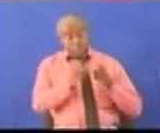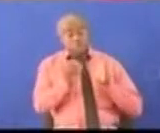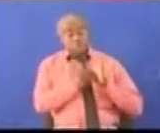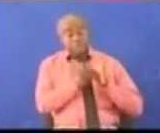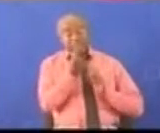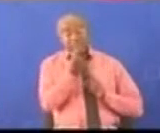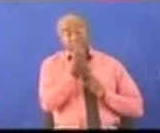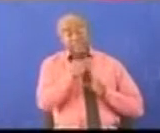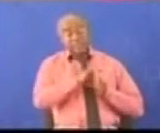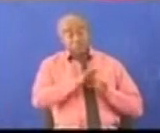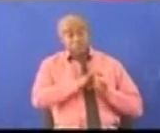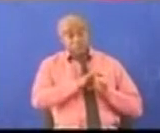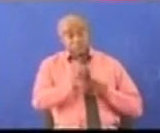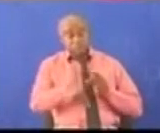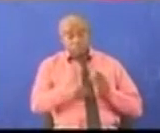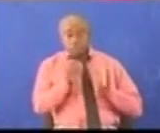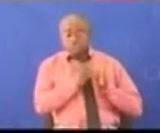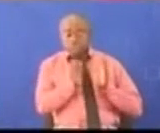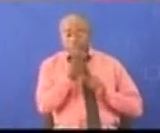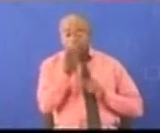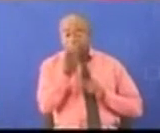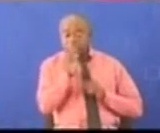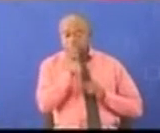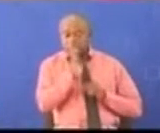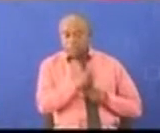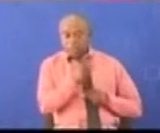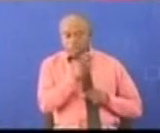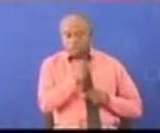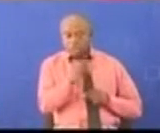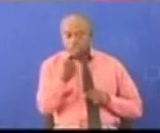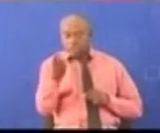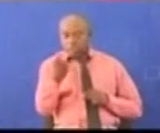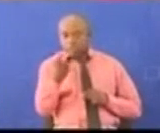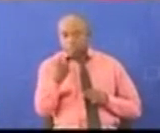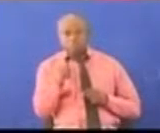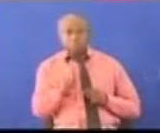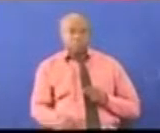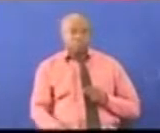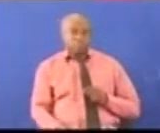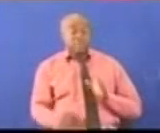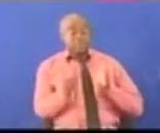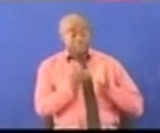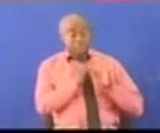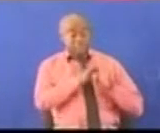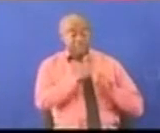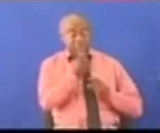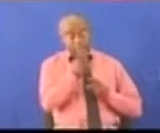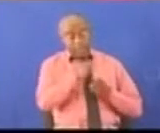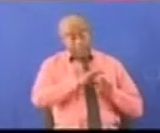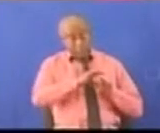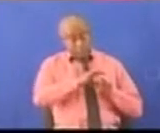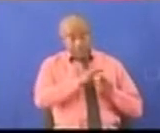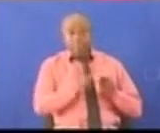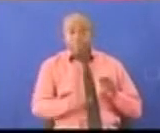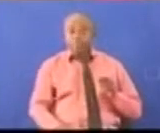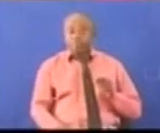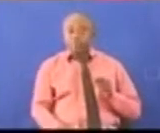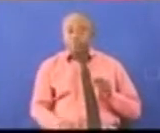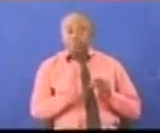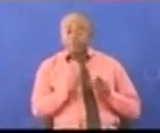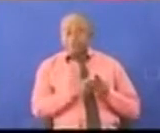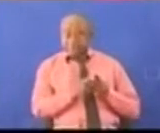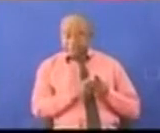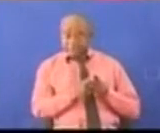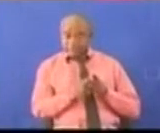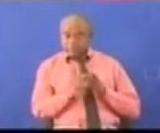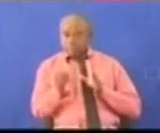ya fedha za matumizi, sheria namba 2 ya mwaka 2021, the appropriation act number 2 of 2021, na